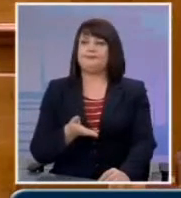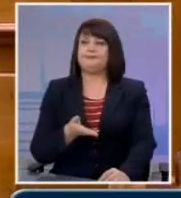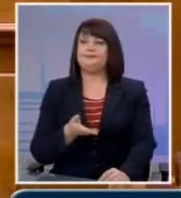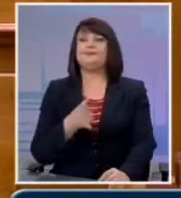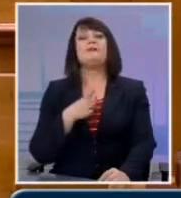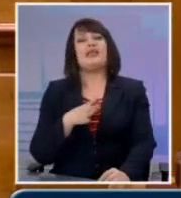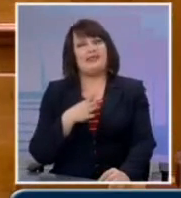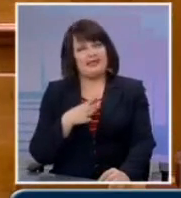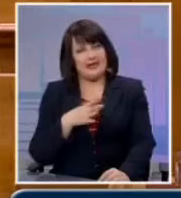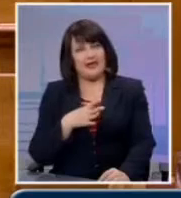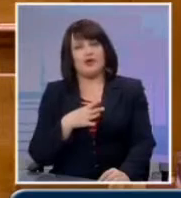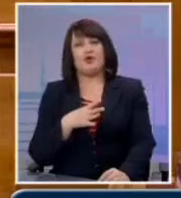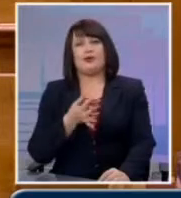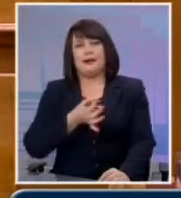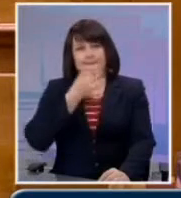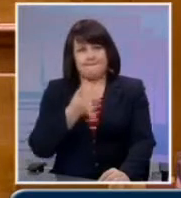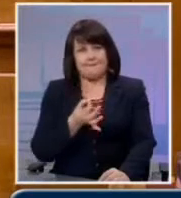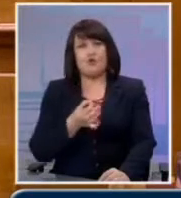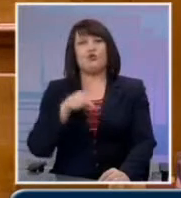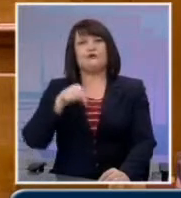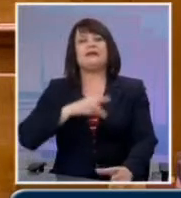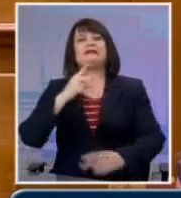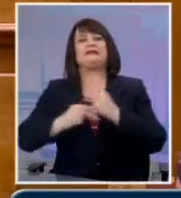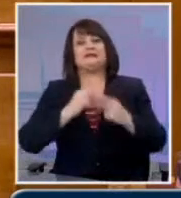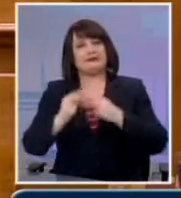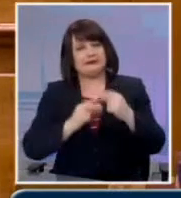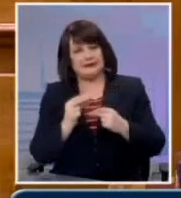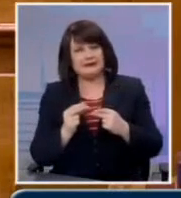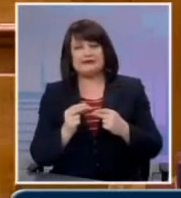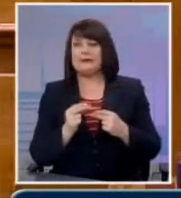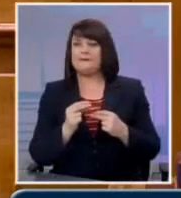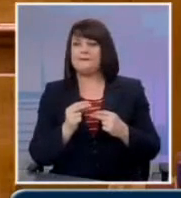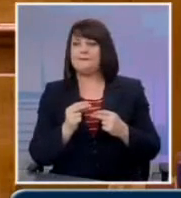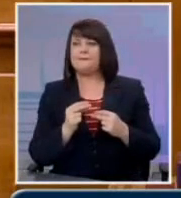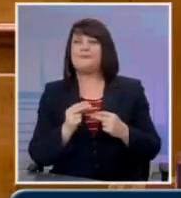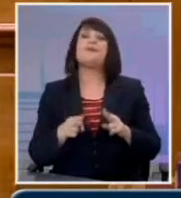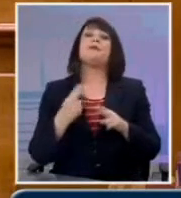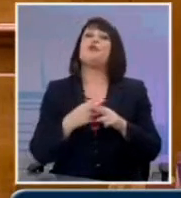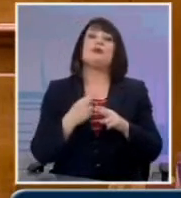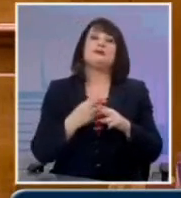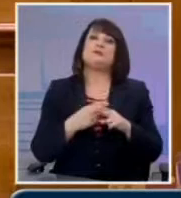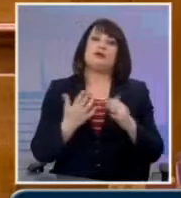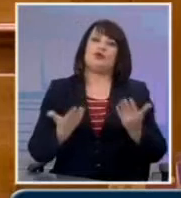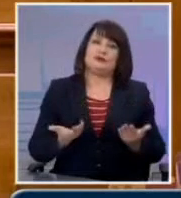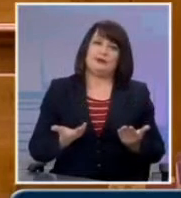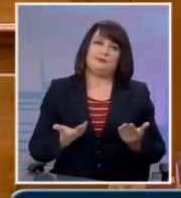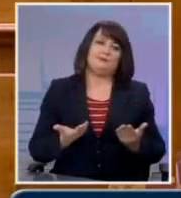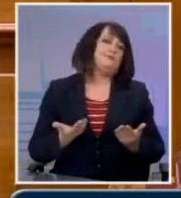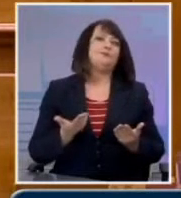θέλω κυρίες και κύριοι συνάδελφοι να πω ότι σε αυτή τη συζήτηση είναι πολύ σημαντικό